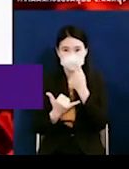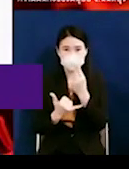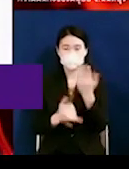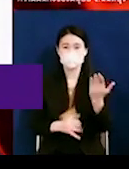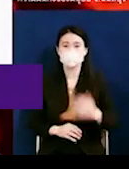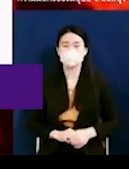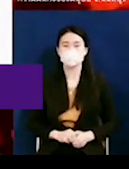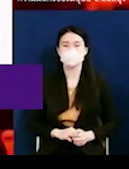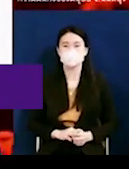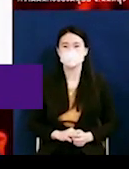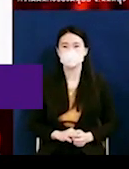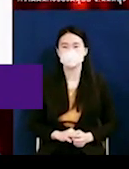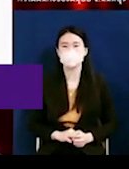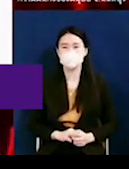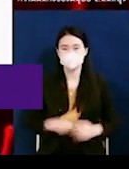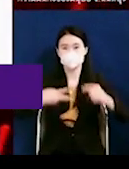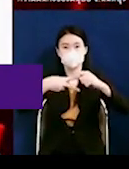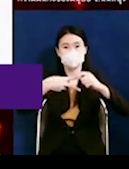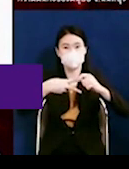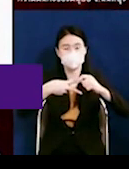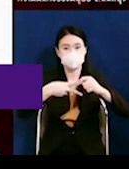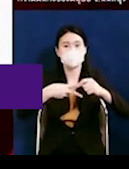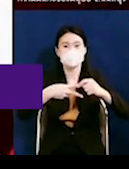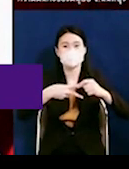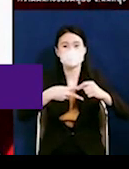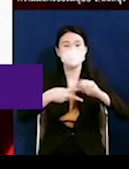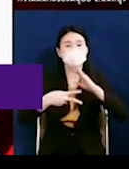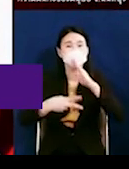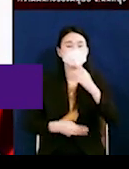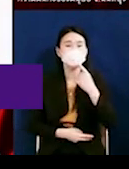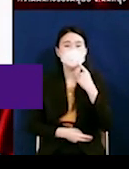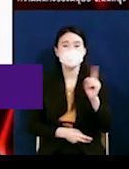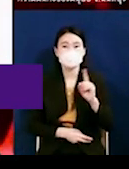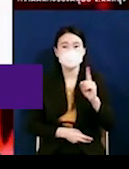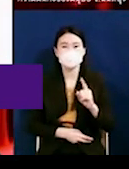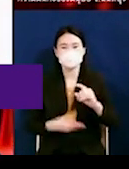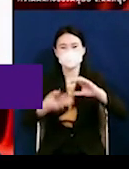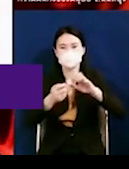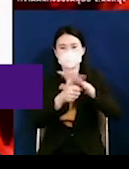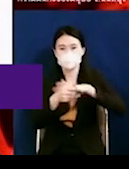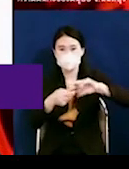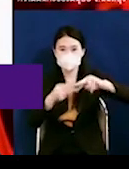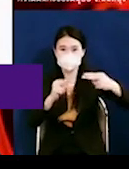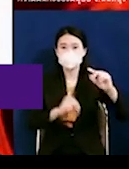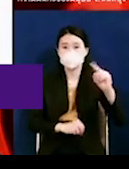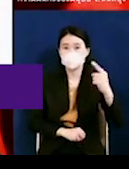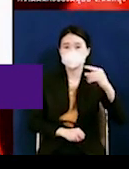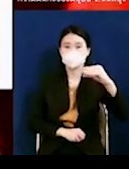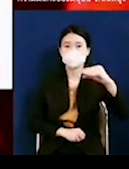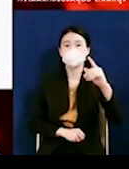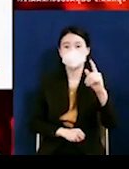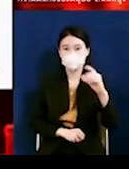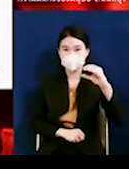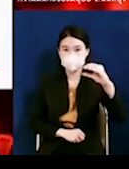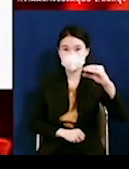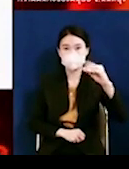ในการตรวจเบื้องต้นด้วยสนิปเทสเนี่ยการจะบอกว่าเป็นโอไมครอนเนี่ยสงสัยว่าเป็นโอไมครอนเนี่ยเดิมเราบอ